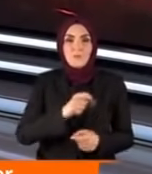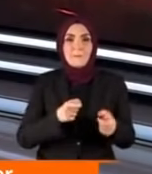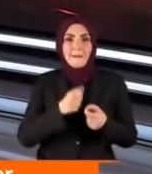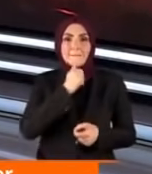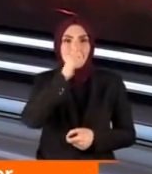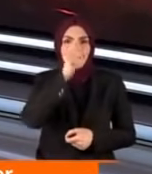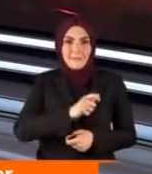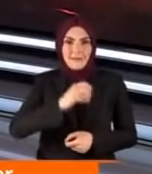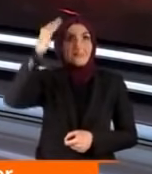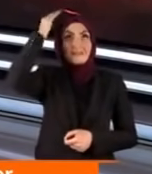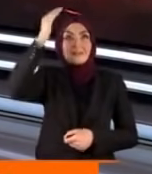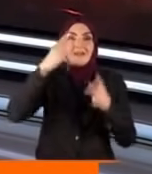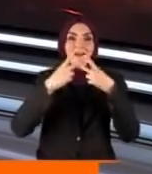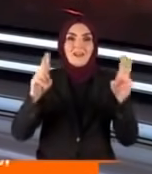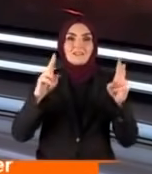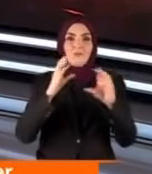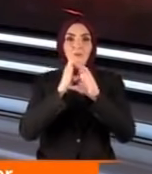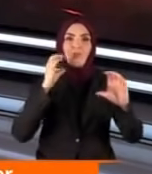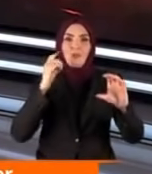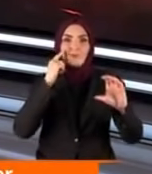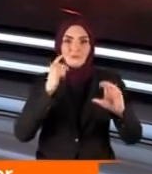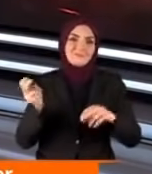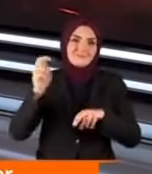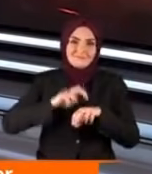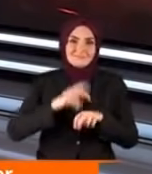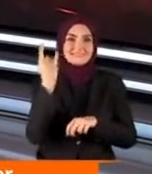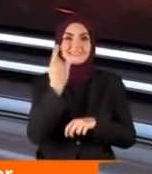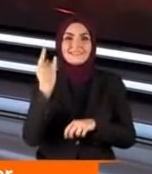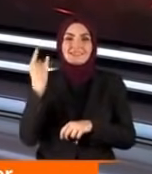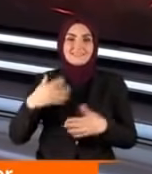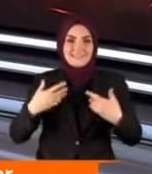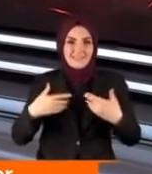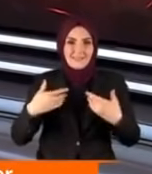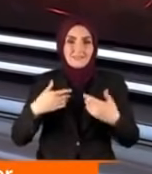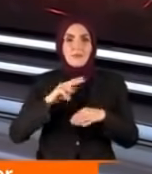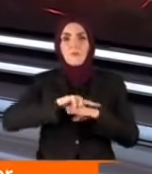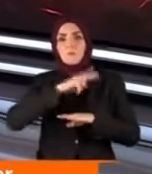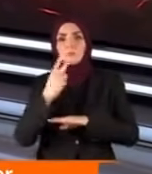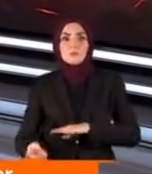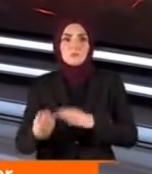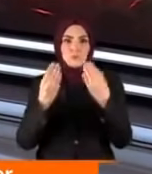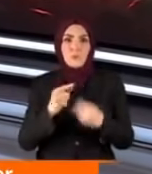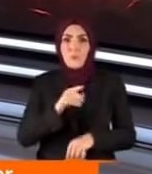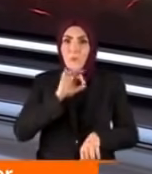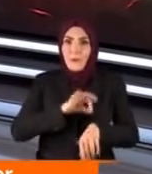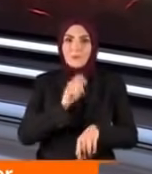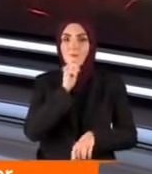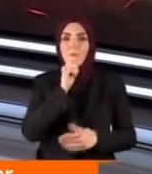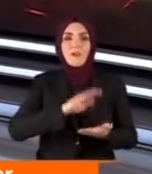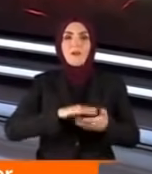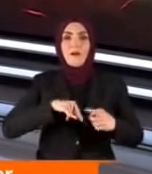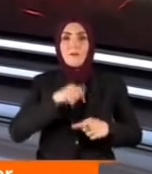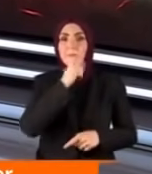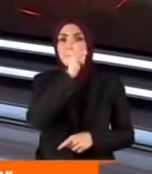zafer turu sırasında araçtan düştü. Üstelik o anlarda muhabir arkadaşımız Hakan Süer de o otobüsteydi ve